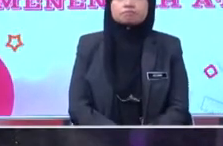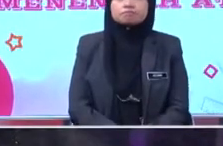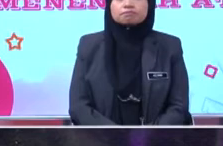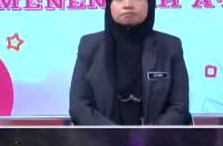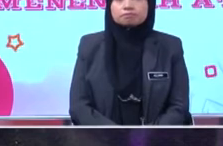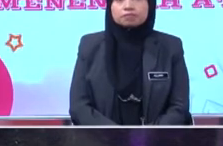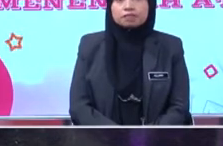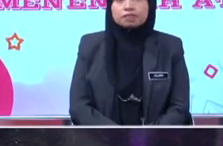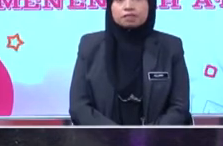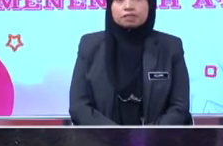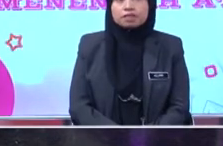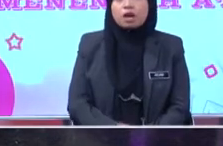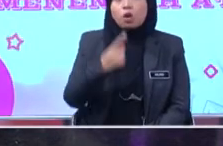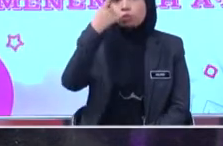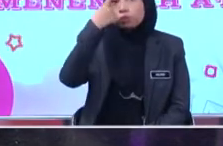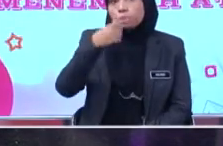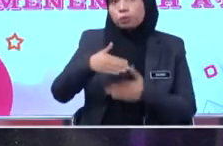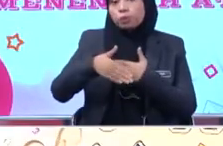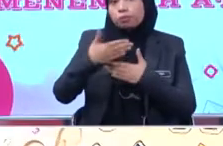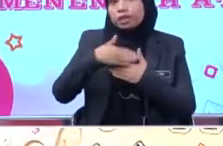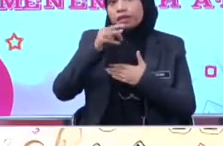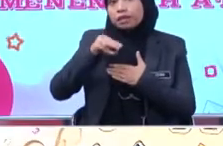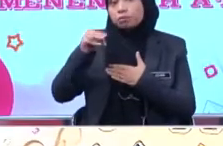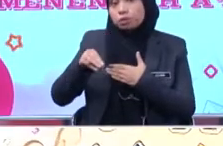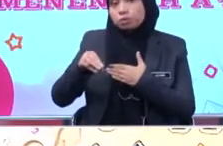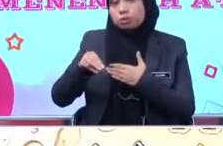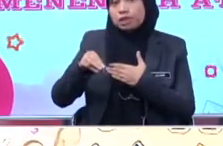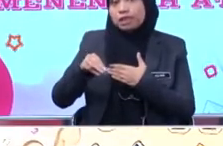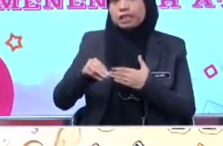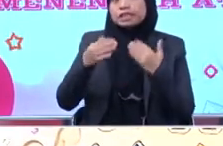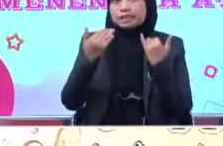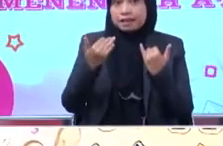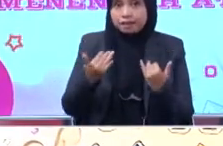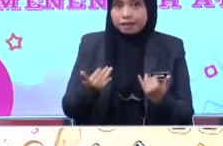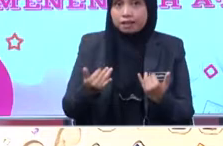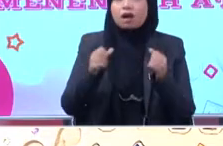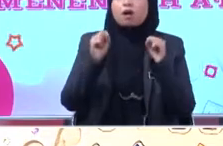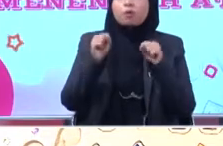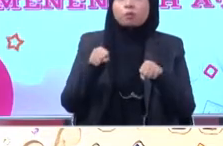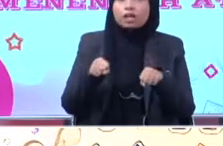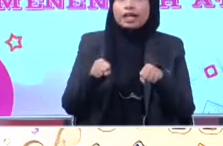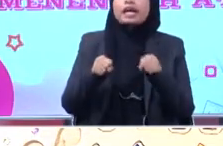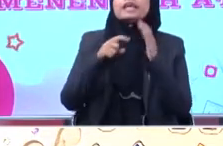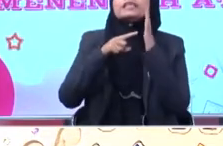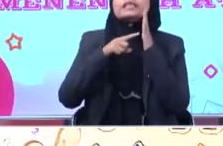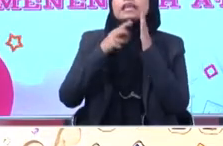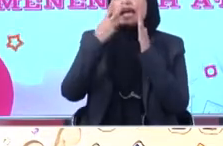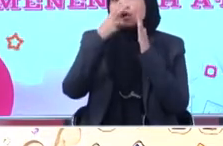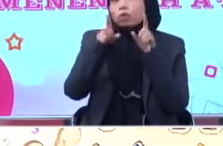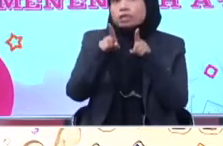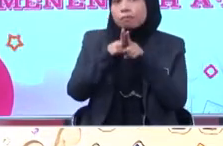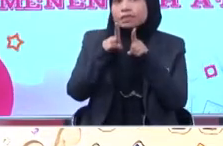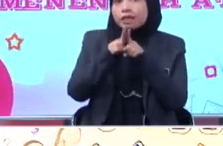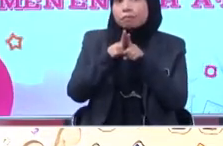Hai jadi untuk memudahkan murid-murid kalau sekarang nih dapatkan buku teks untuk kita buka halaman kedua buka